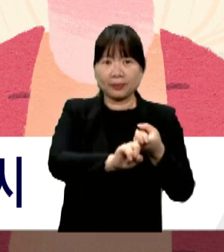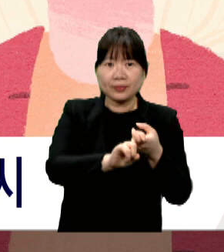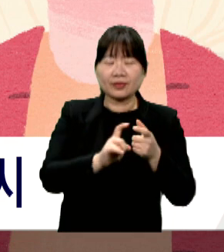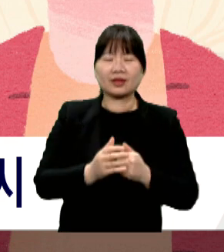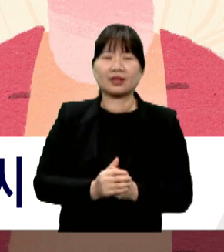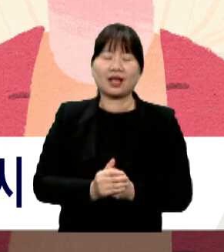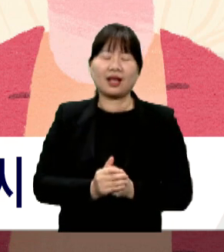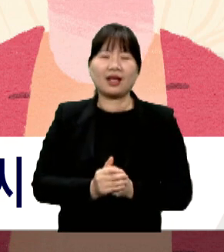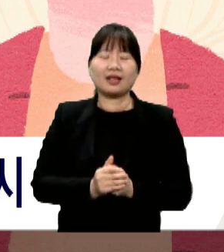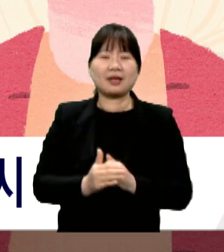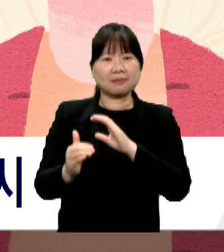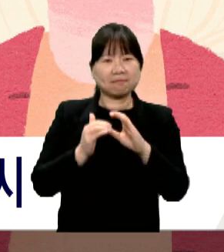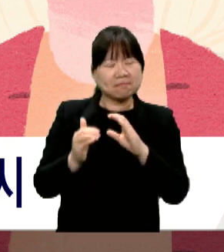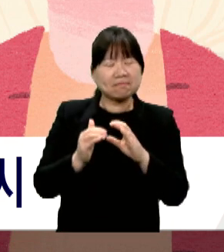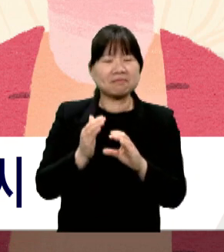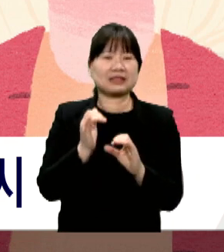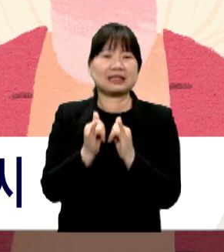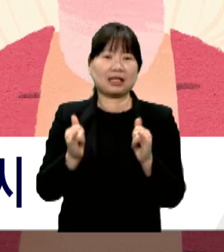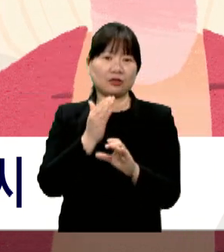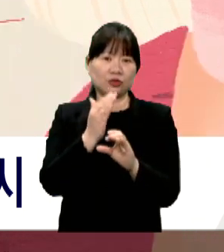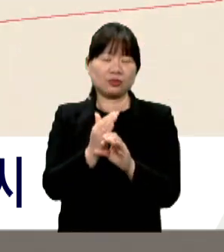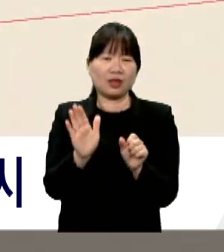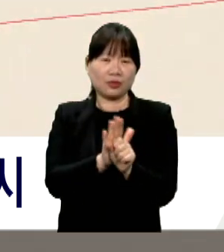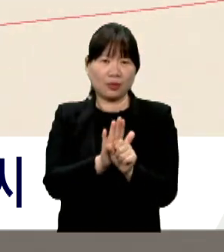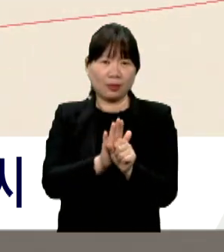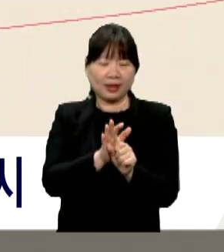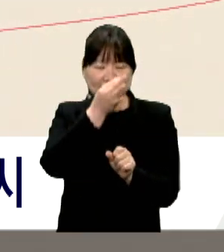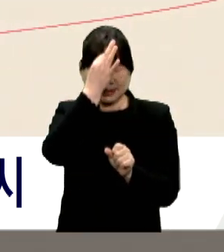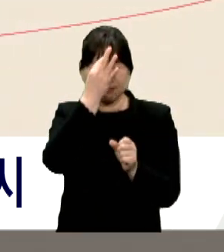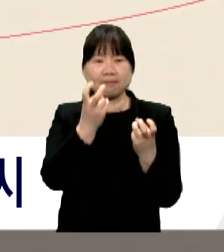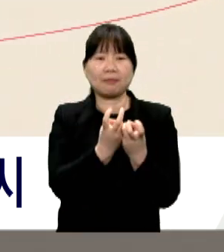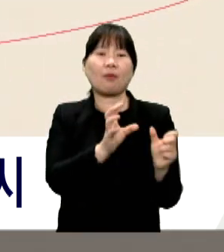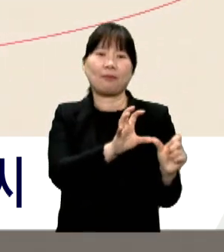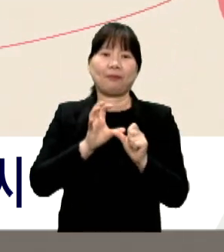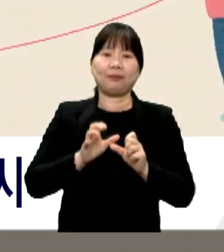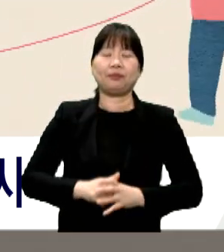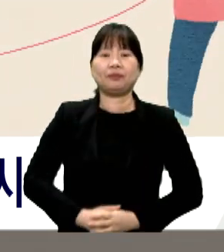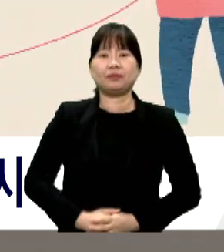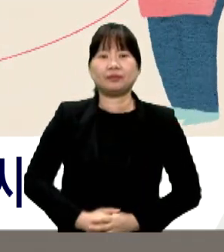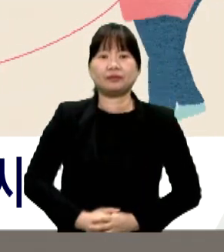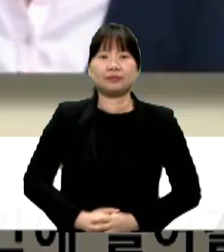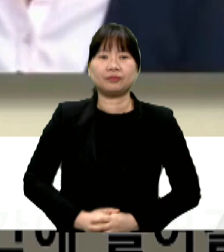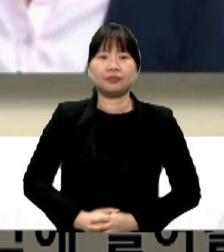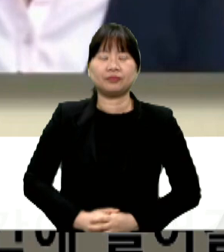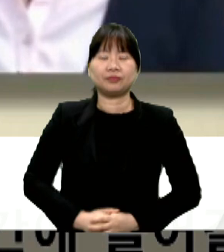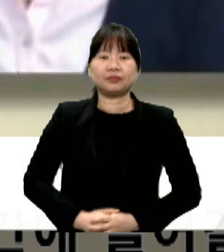하는 커뮤니케이션 철학을 바탕으로 한 인간 중심의 돌봄 기법을 말합니다.